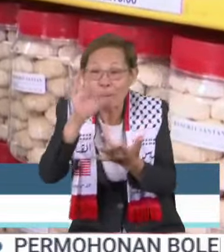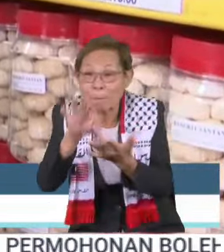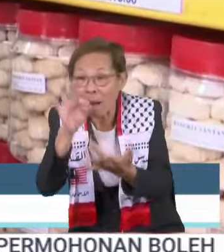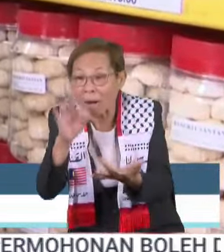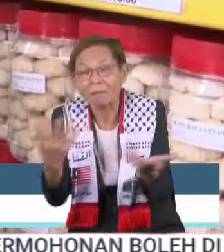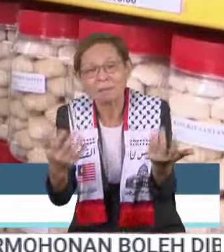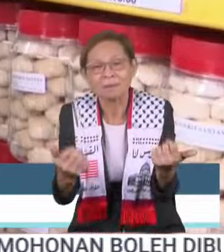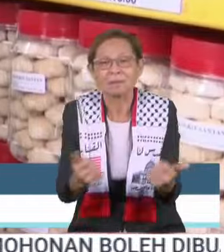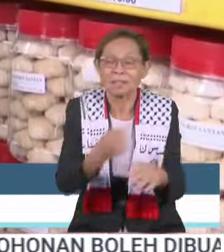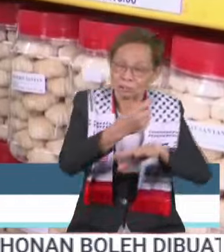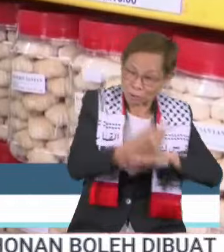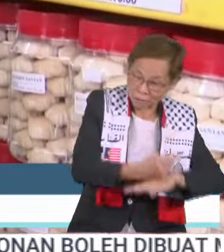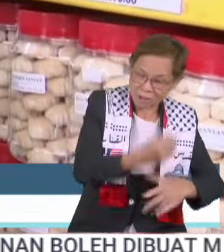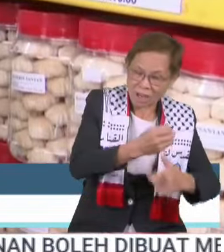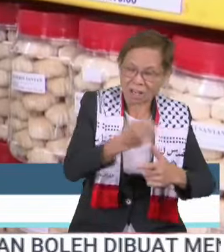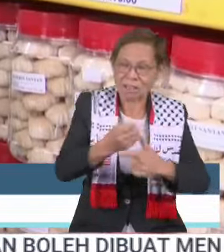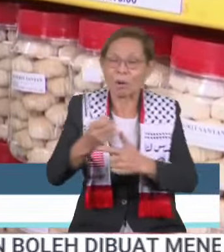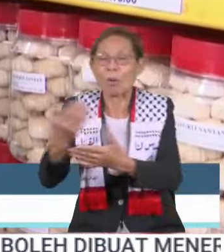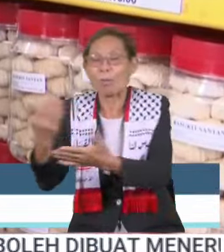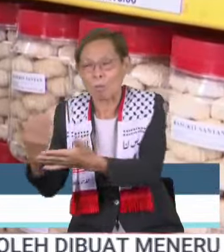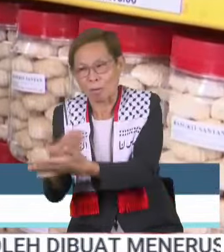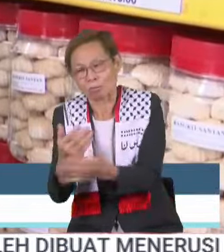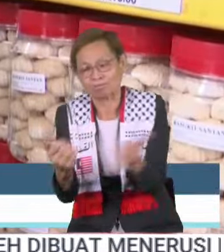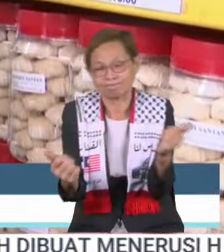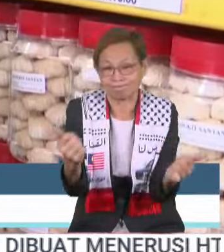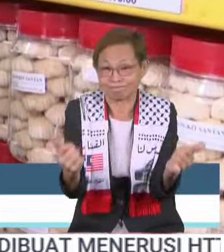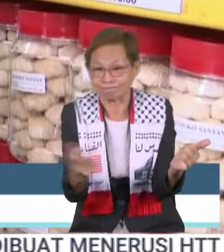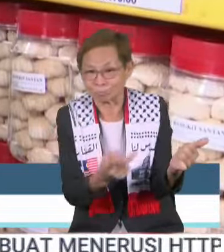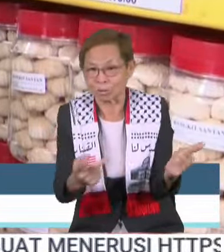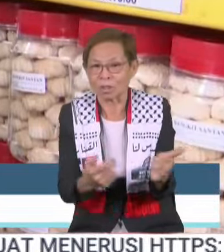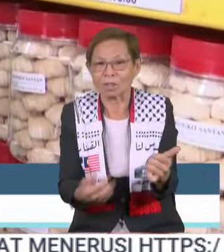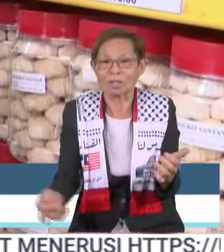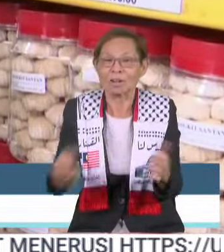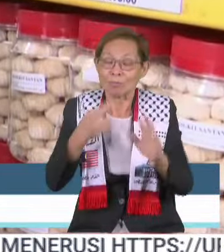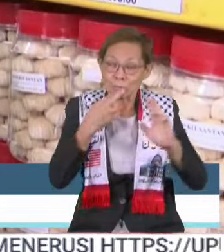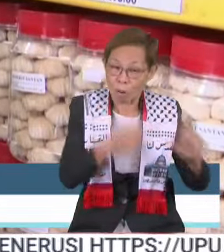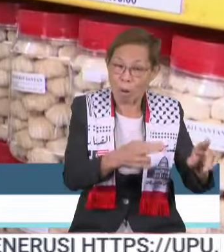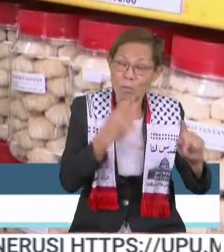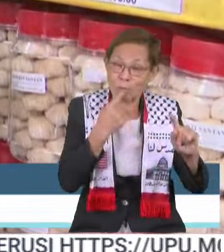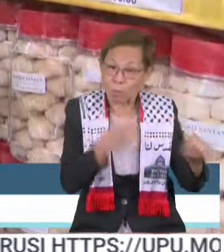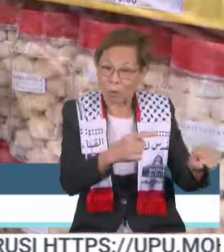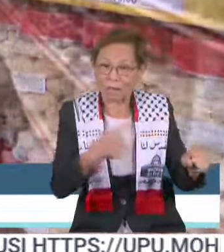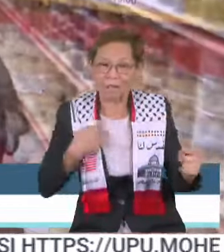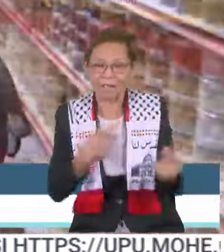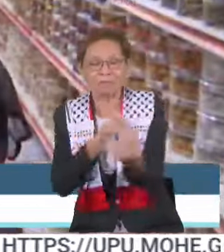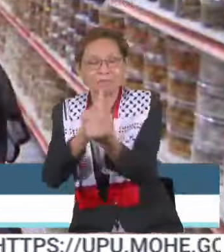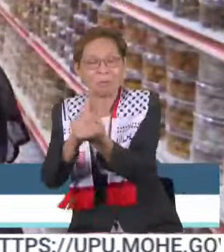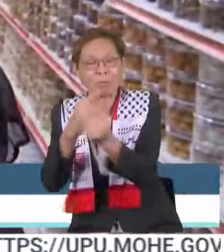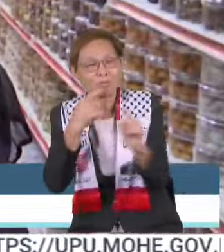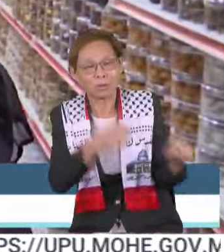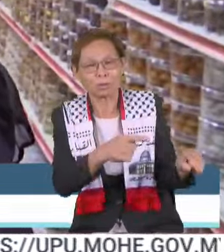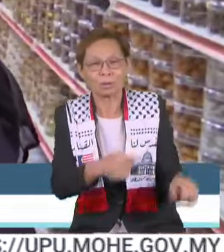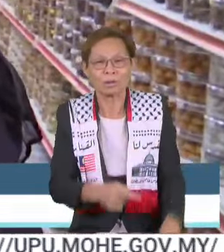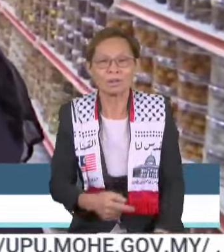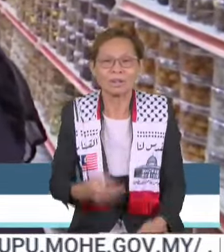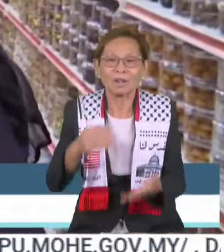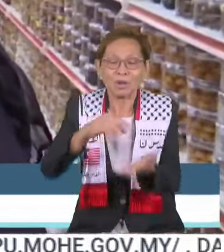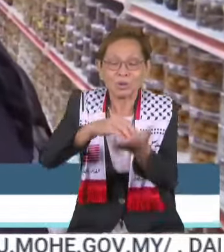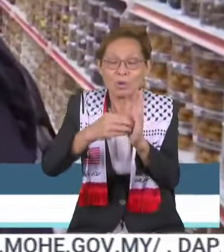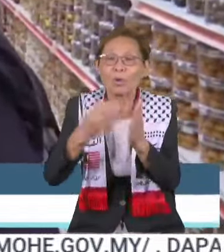ada tradisional mahupun moden. Ikuti reaksi yang sempat kami temui. Kalau makcik moden